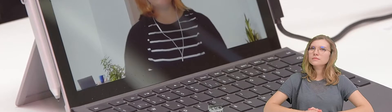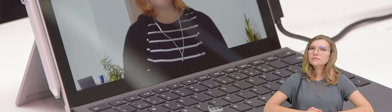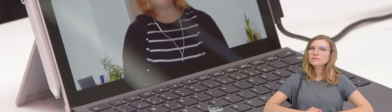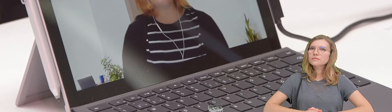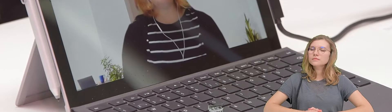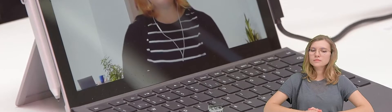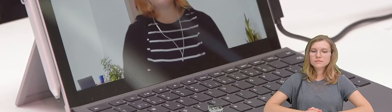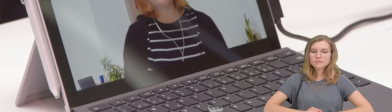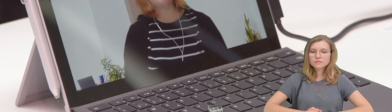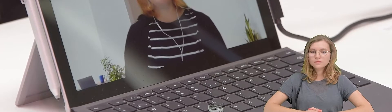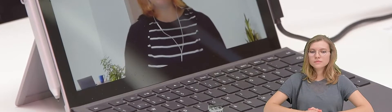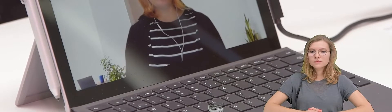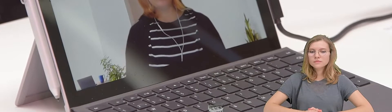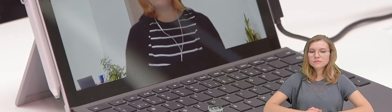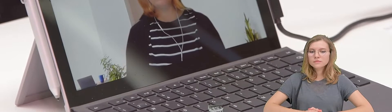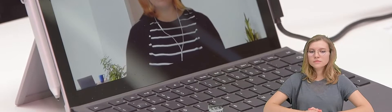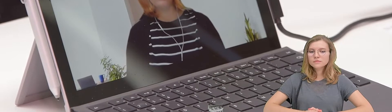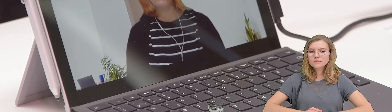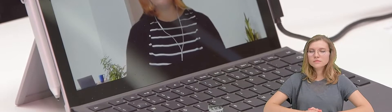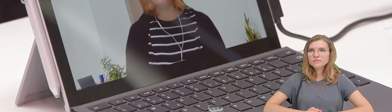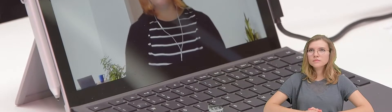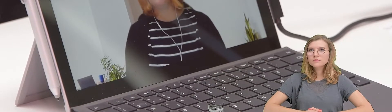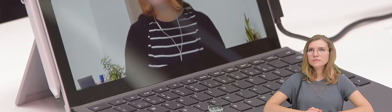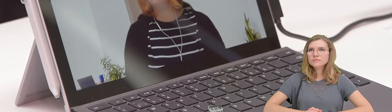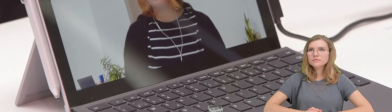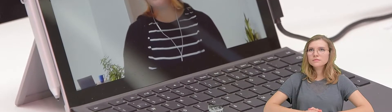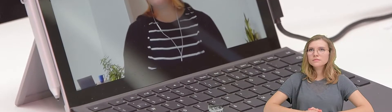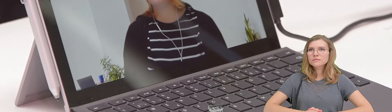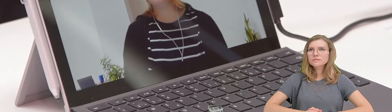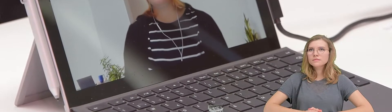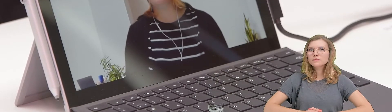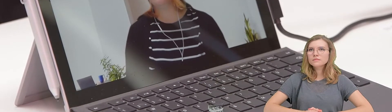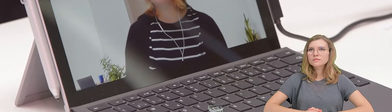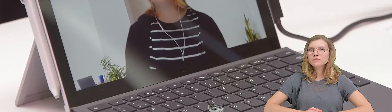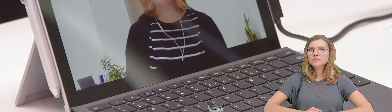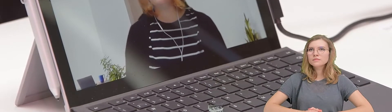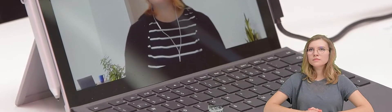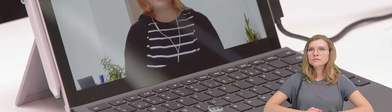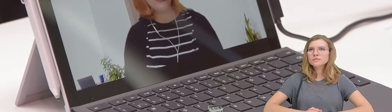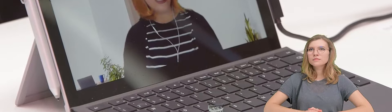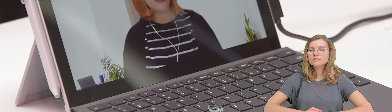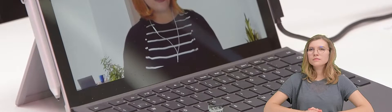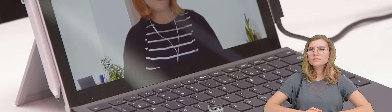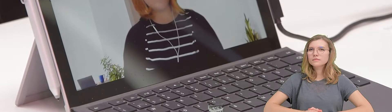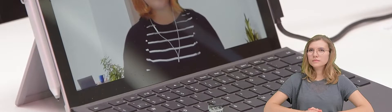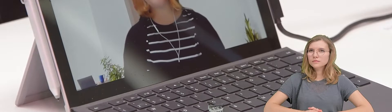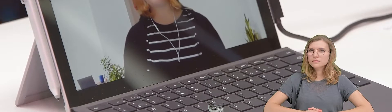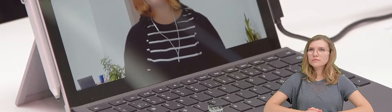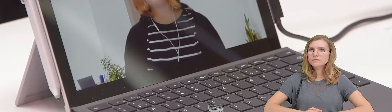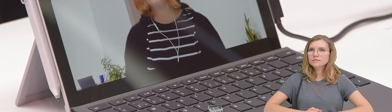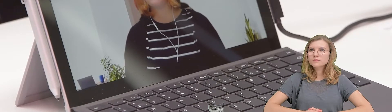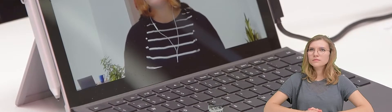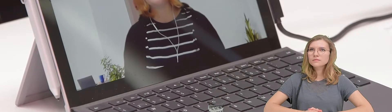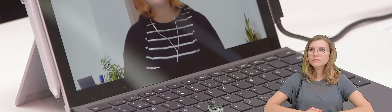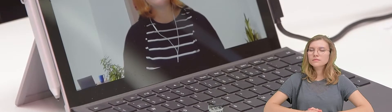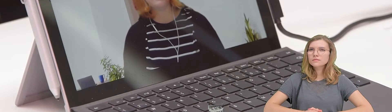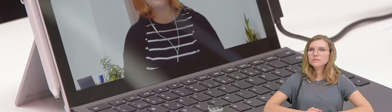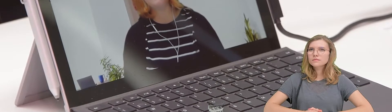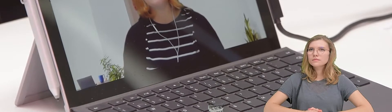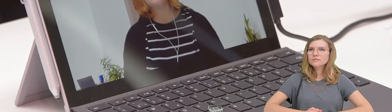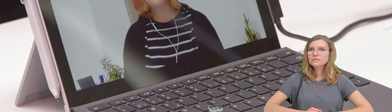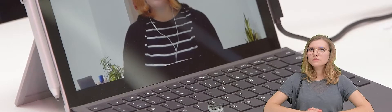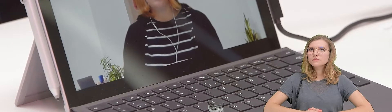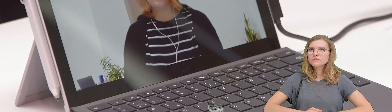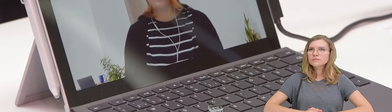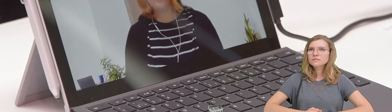erste, das ist die Emoji-Story im Bereich des Storytellings. Das